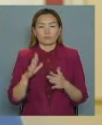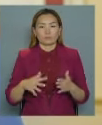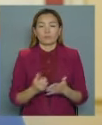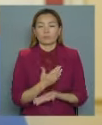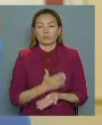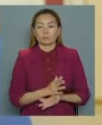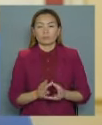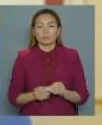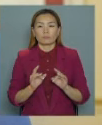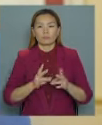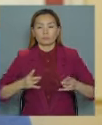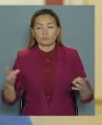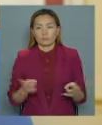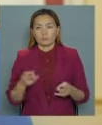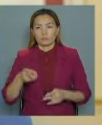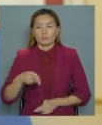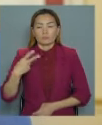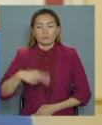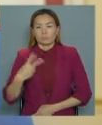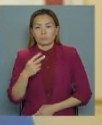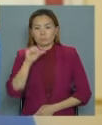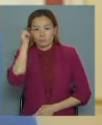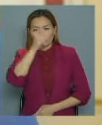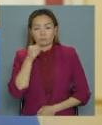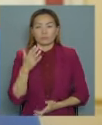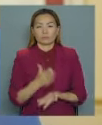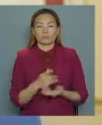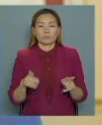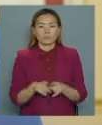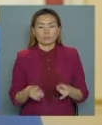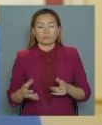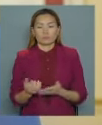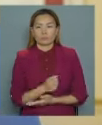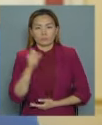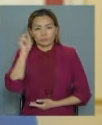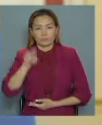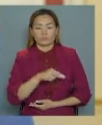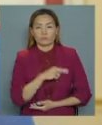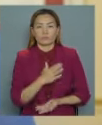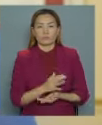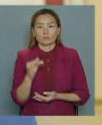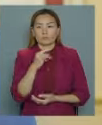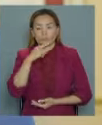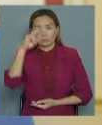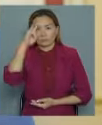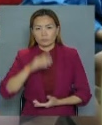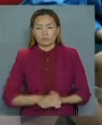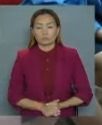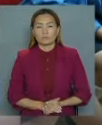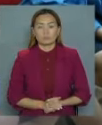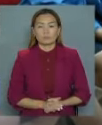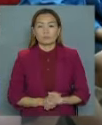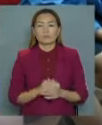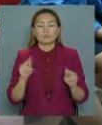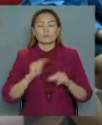место. Стоит отметить, что в 2022 учебном году я также получила золотую медаль по истории Казахстана.